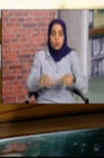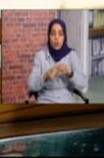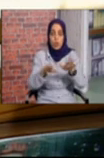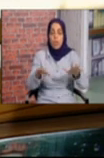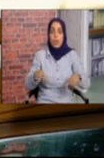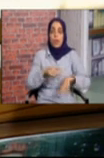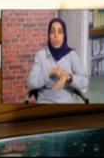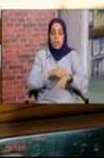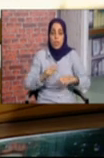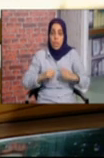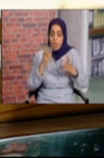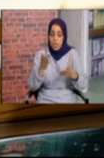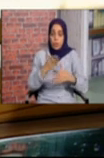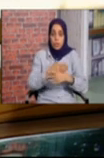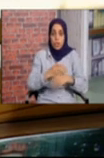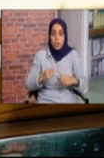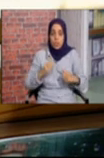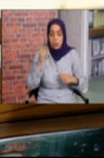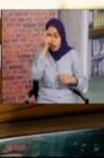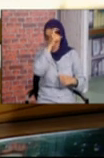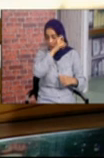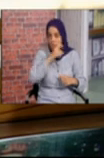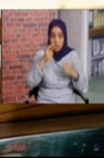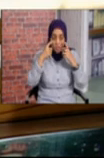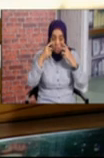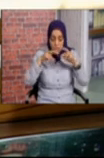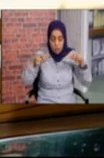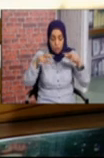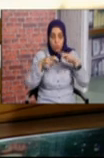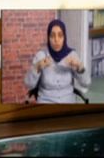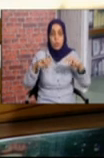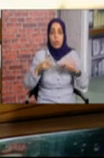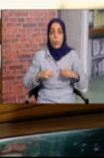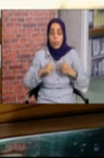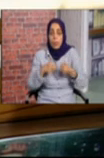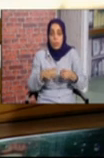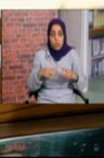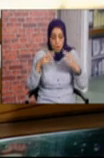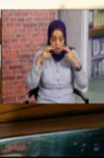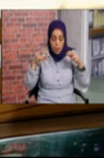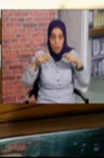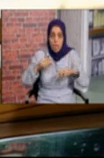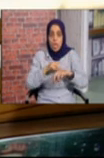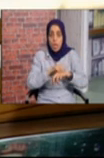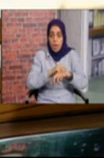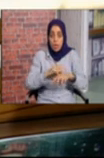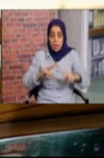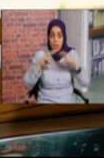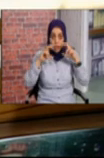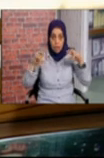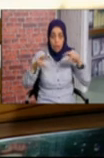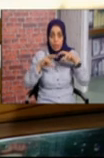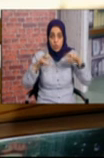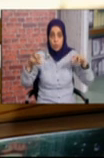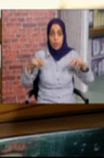اللي بتشارك، لان هو بيكون صعب جدا ان حضرتك تكشفي على حد وما تعملوش العملية في وقت قصير كده، يعني